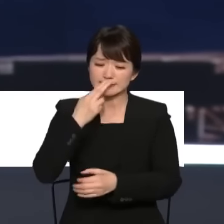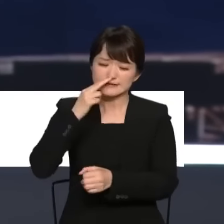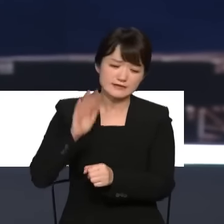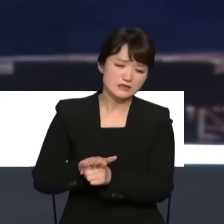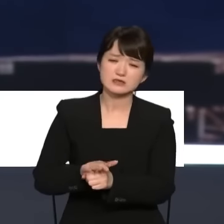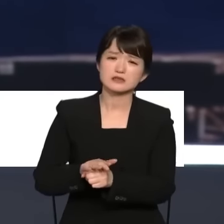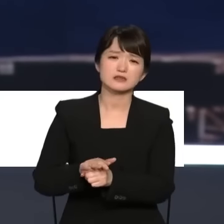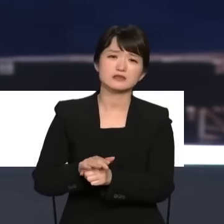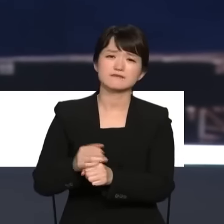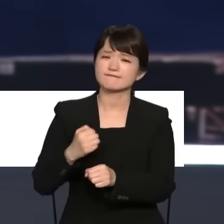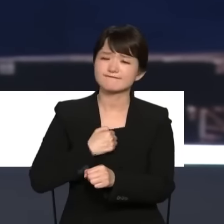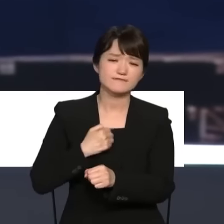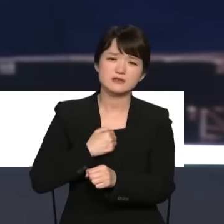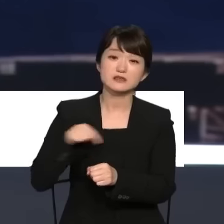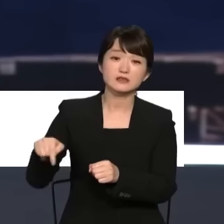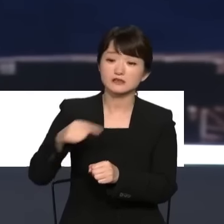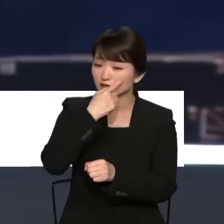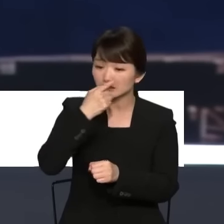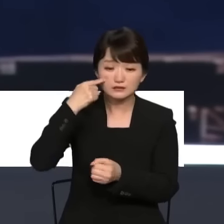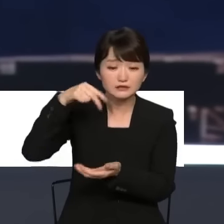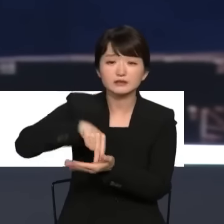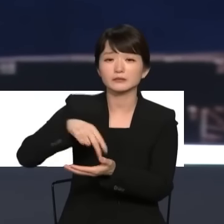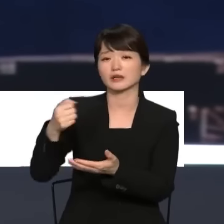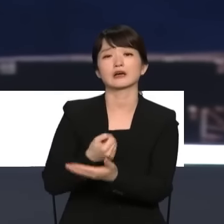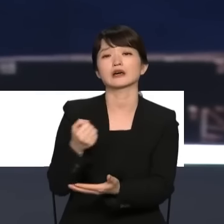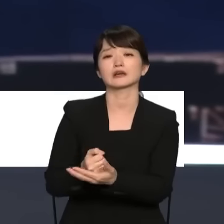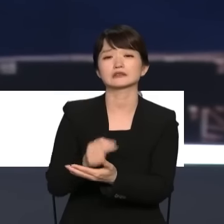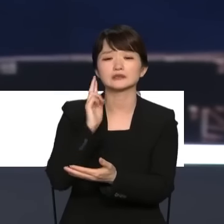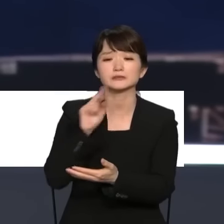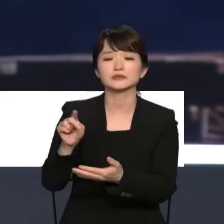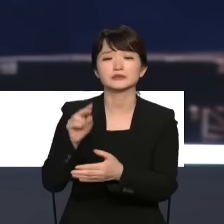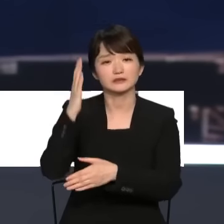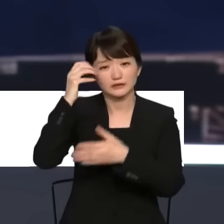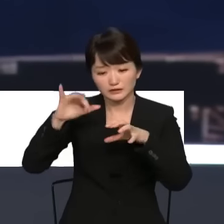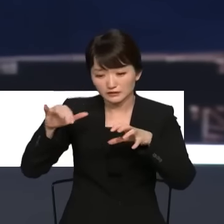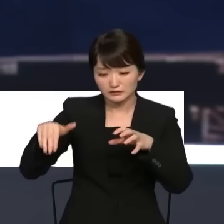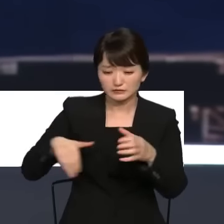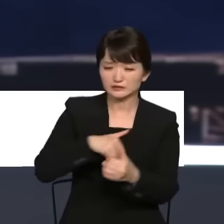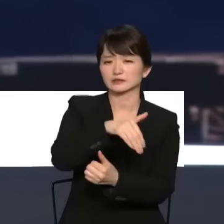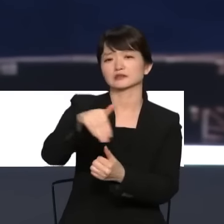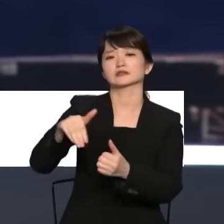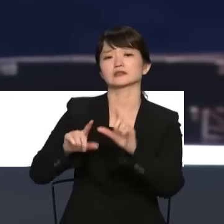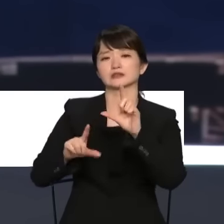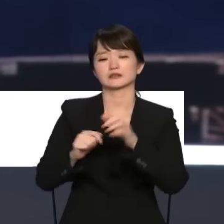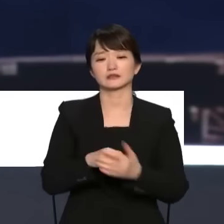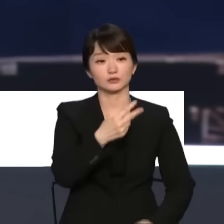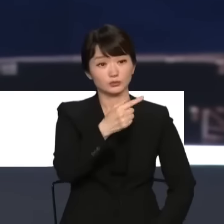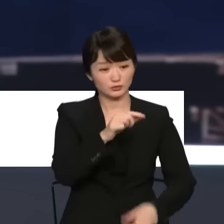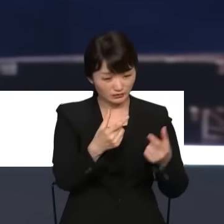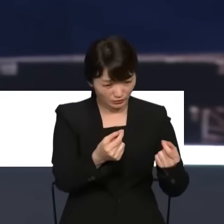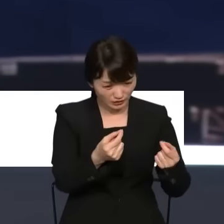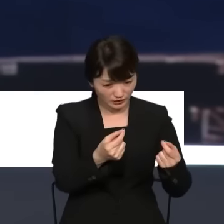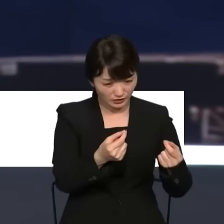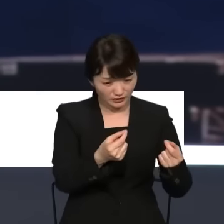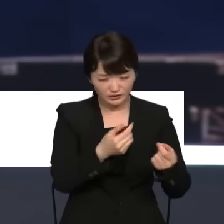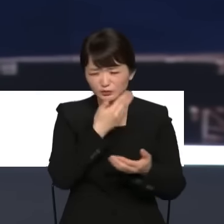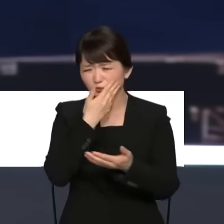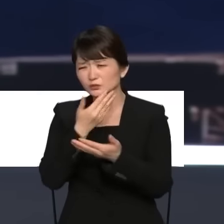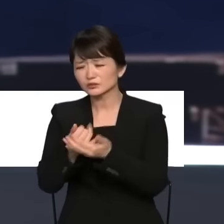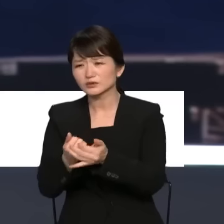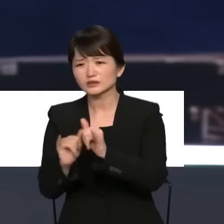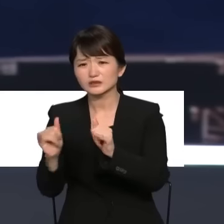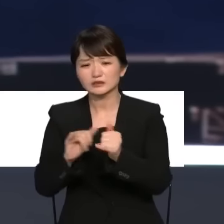억울한데 억울하면 증명해야 되는 안타깝고도 비극적인 대한민국 현실 속에서 도현이와 같은 또 다른 소중한 생명이